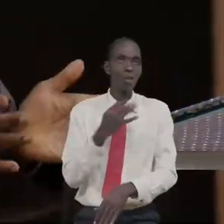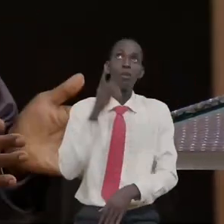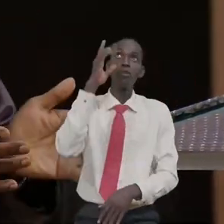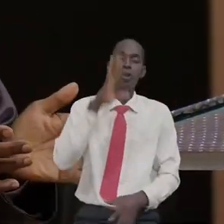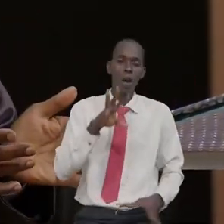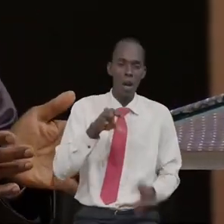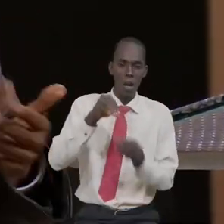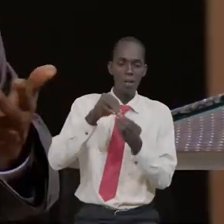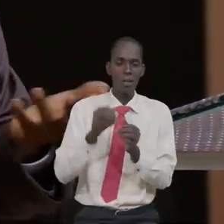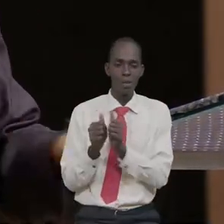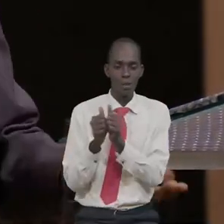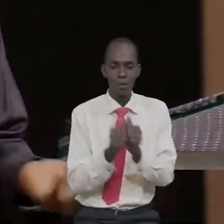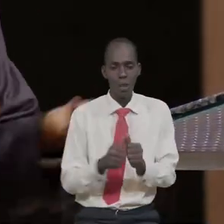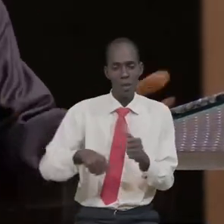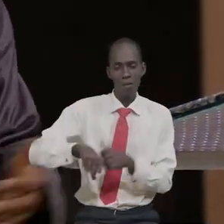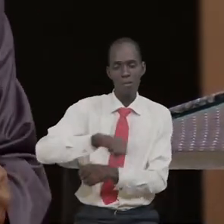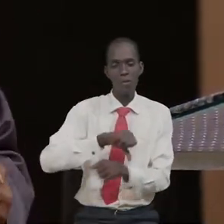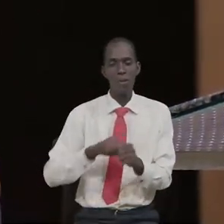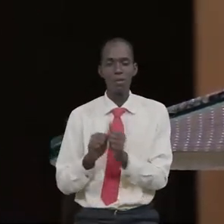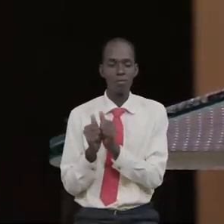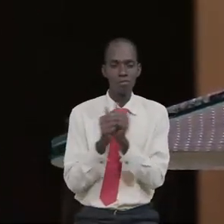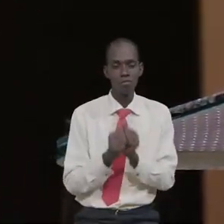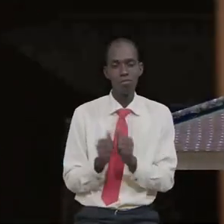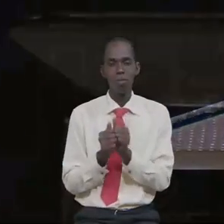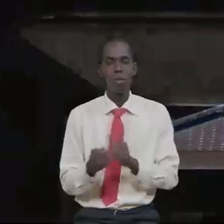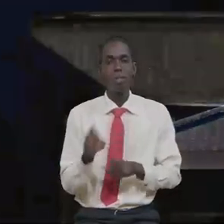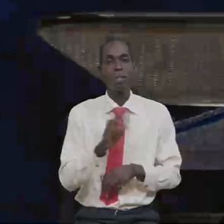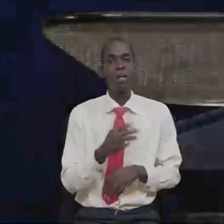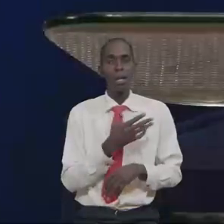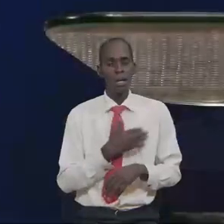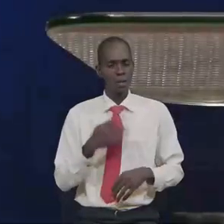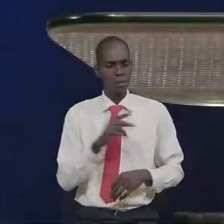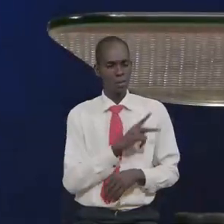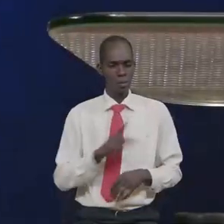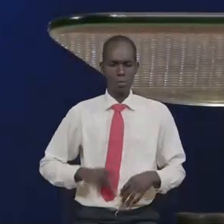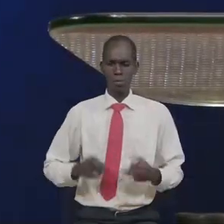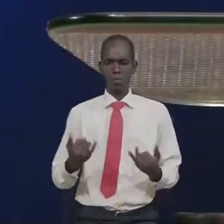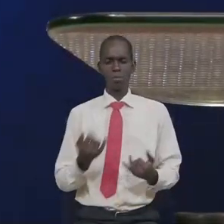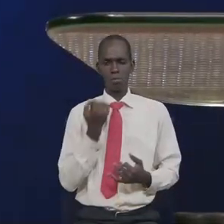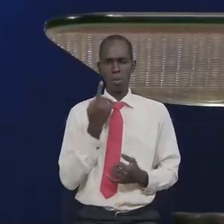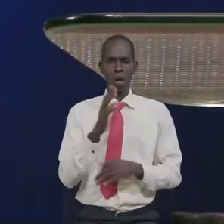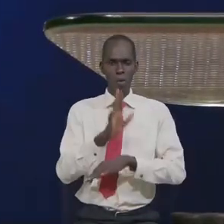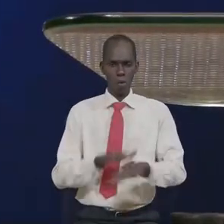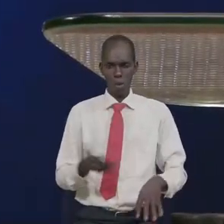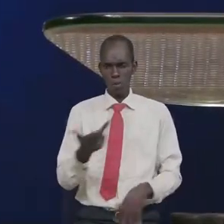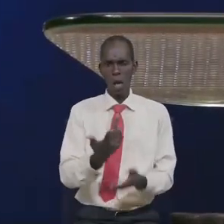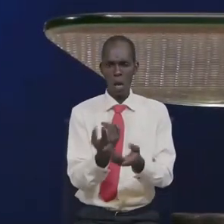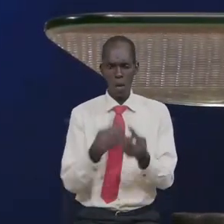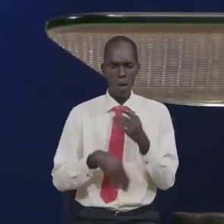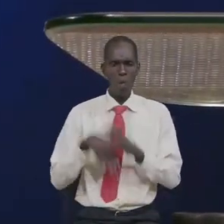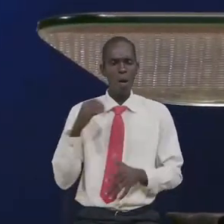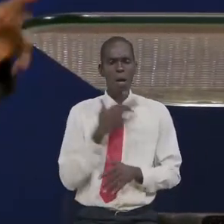protéger, il a communié avec eux. Nebuchadnezzar lui-même les a appelés à sortir, là il y a Shadrach, Meshach,